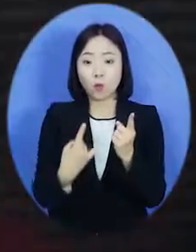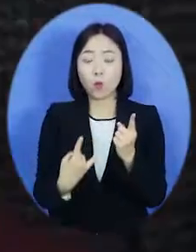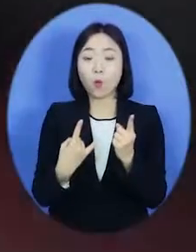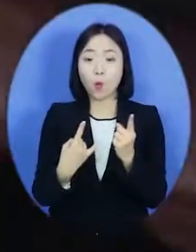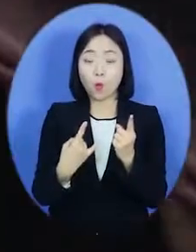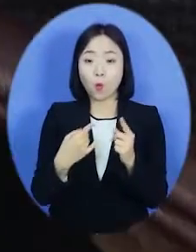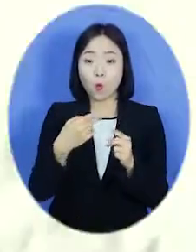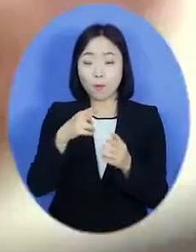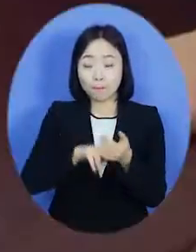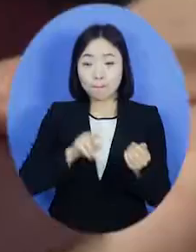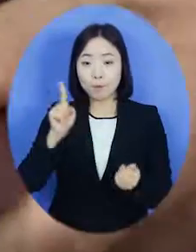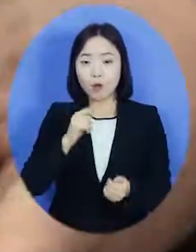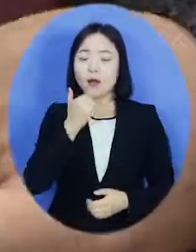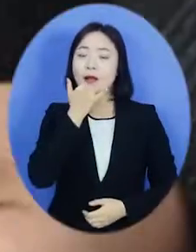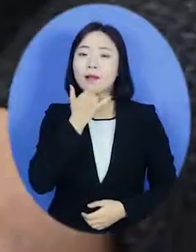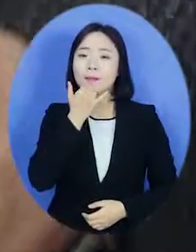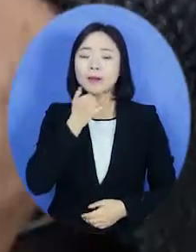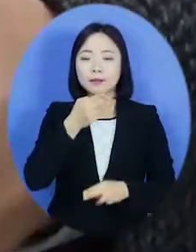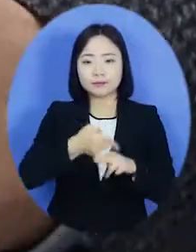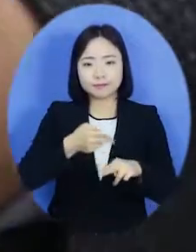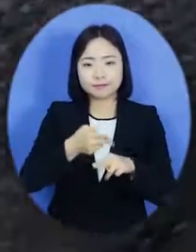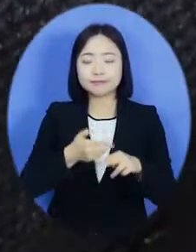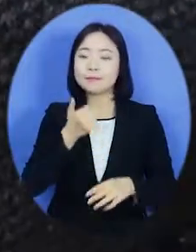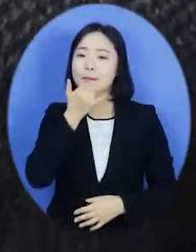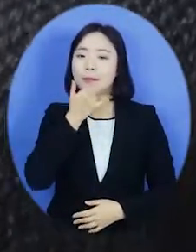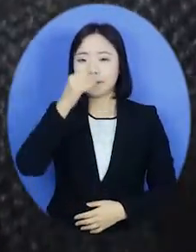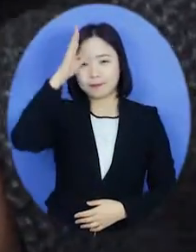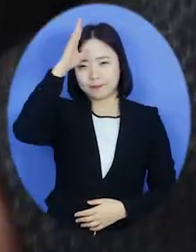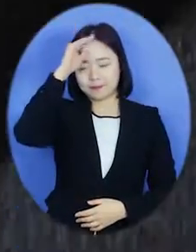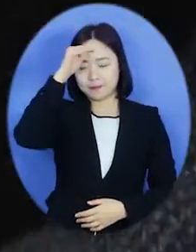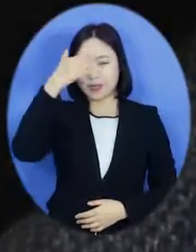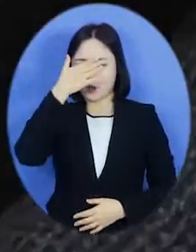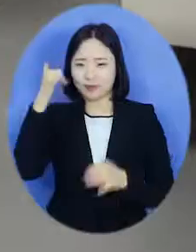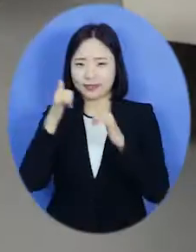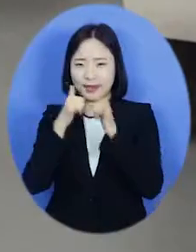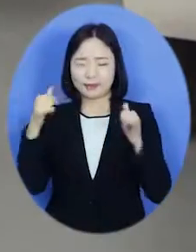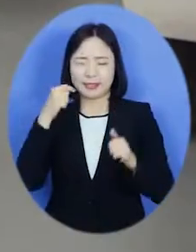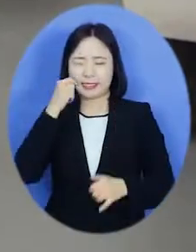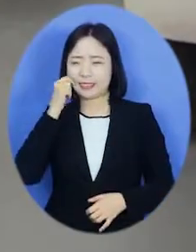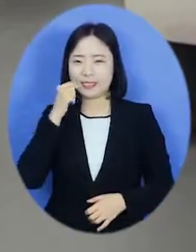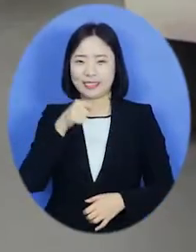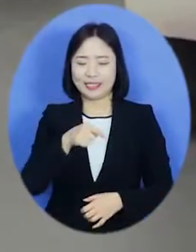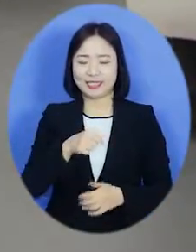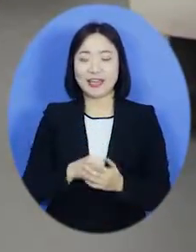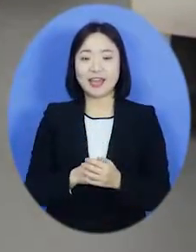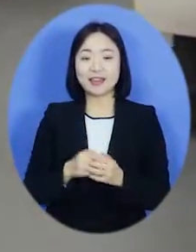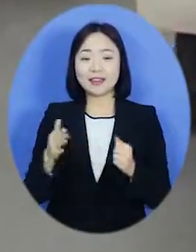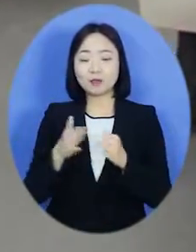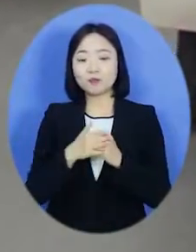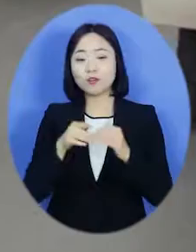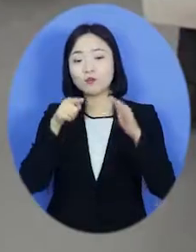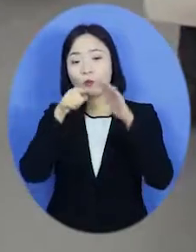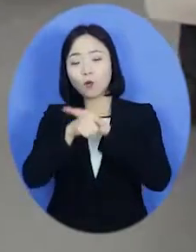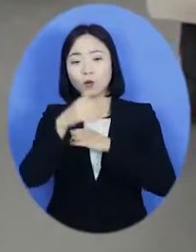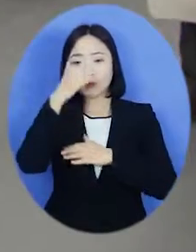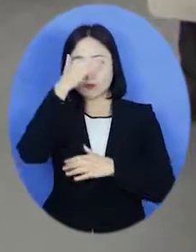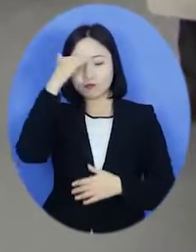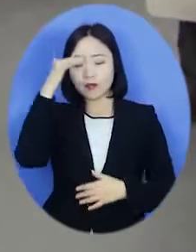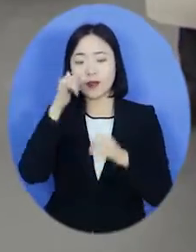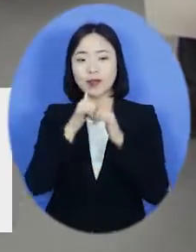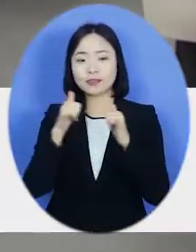오시덕 공주시장은 임명장과 함께 동료 공직자 및 시민들로부터 신뢰와 존경을 받을 수 있도록 모든 업무에